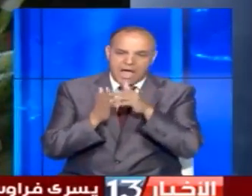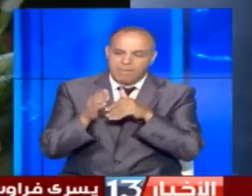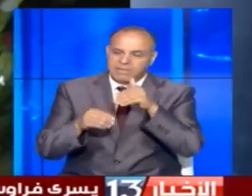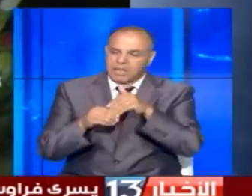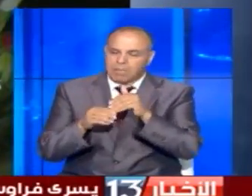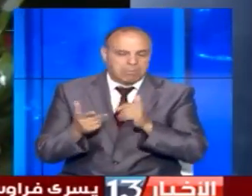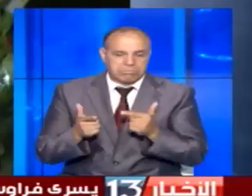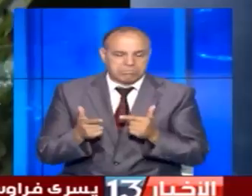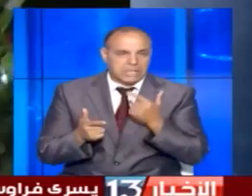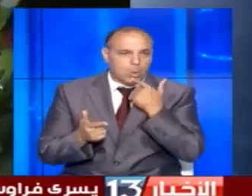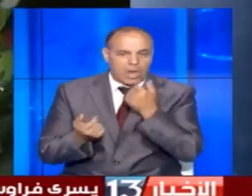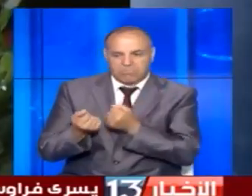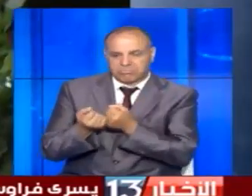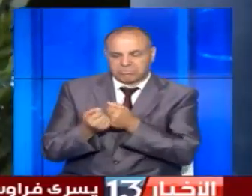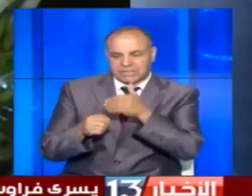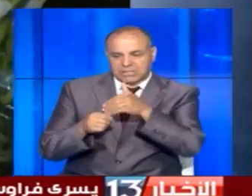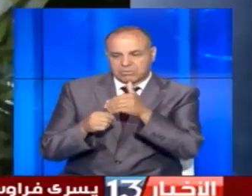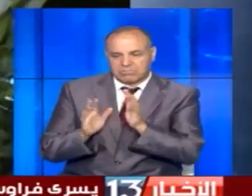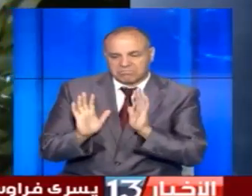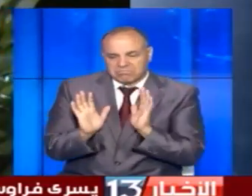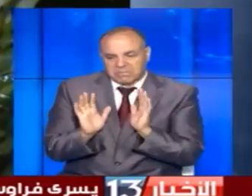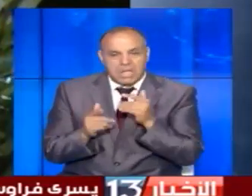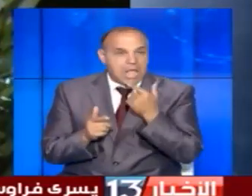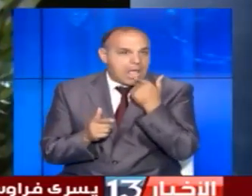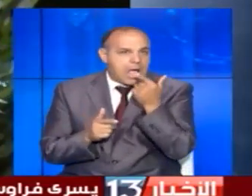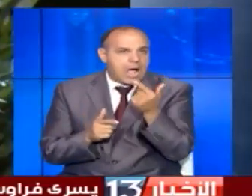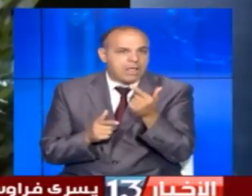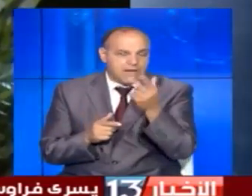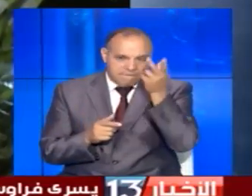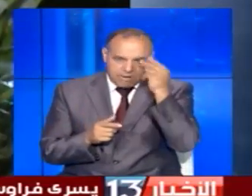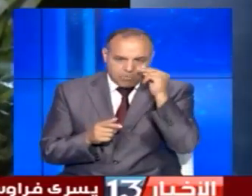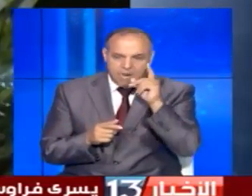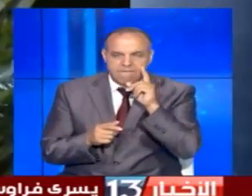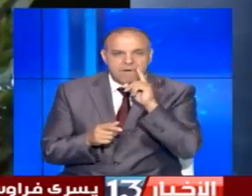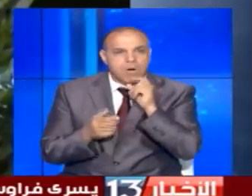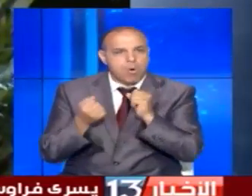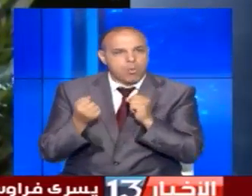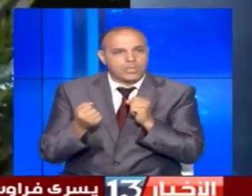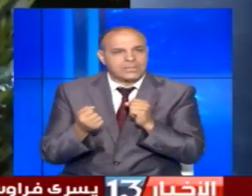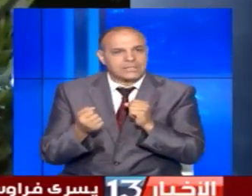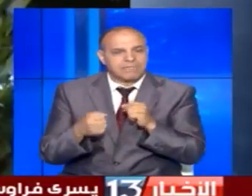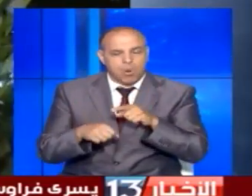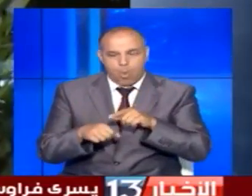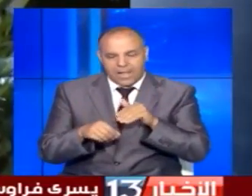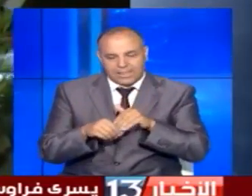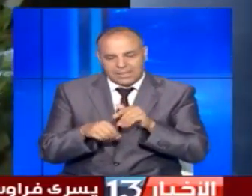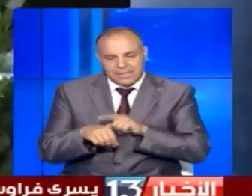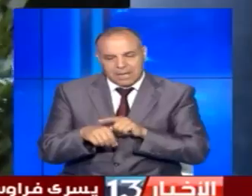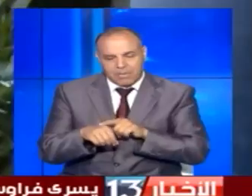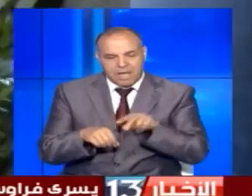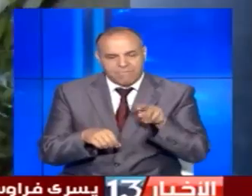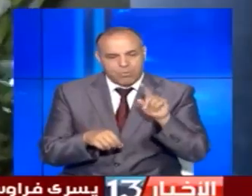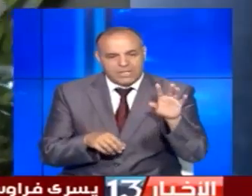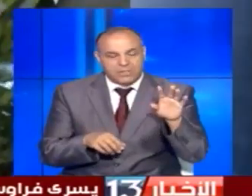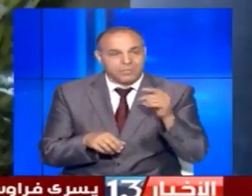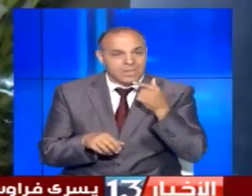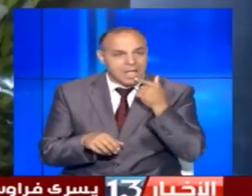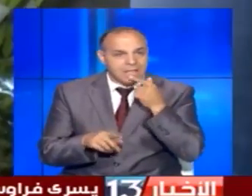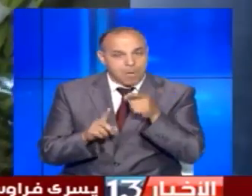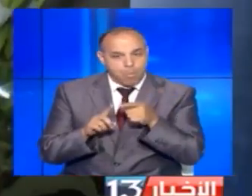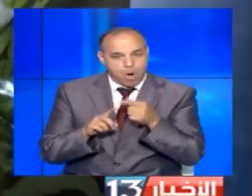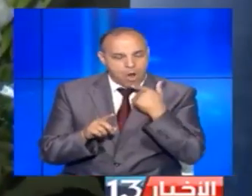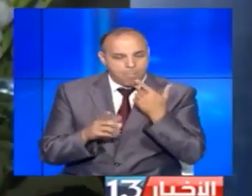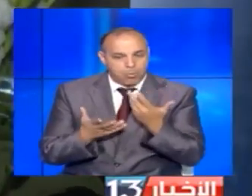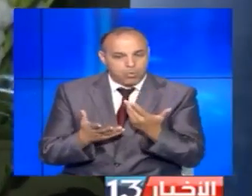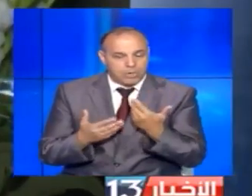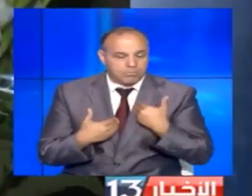الانتخابية لا يحفزهن على تصويت لهم، ولم يفهموا أن النساء رقم صعب في العملية الانتخابية في 2014، فمهم الآن أن